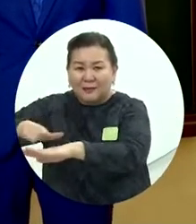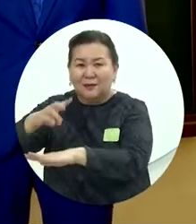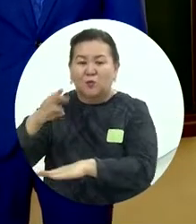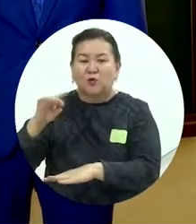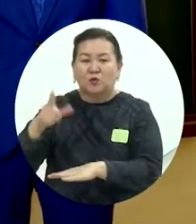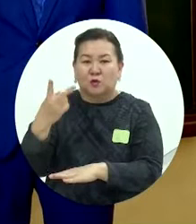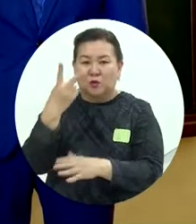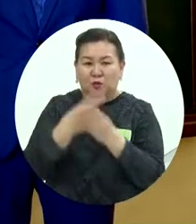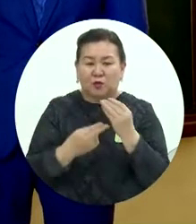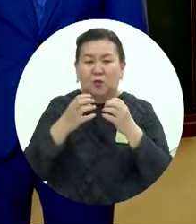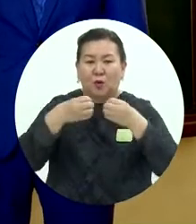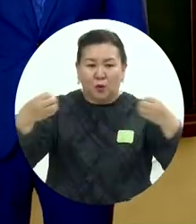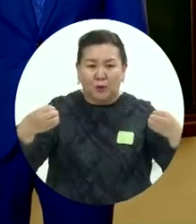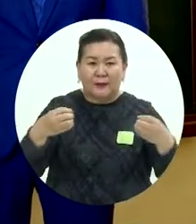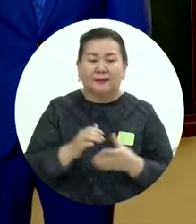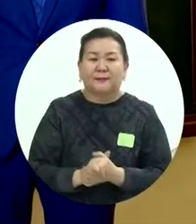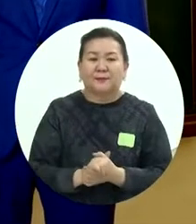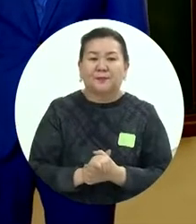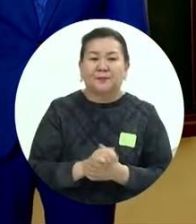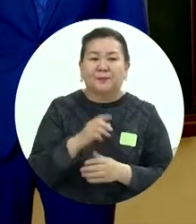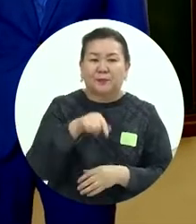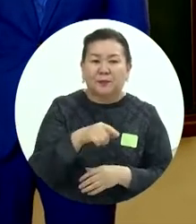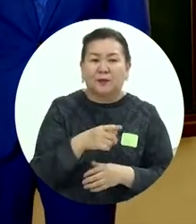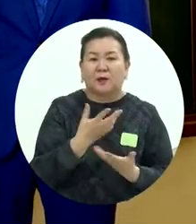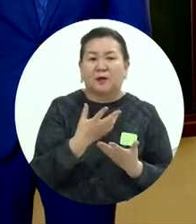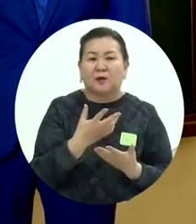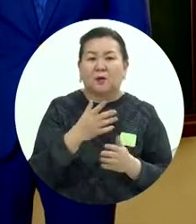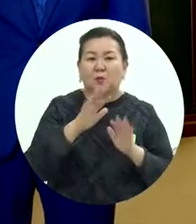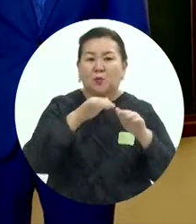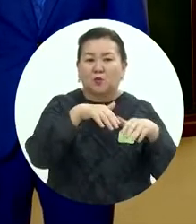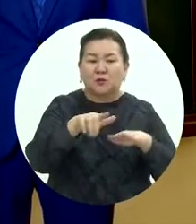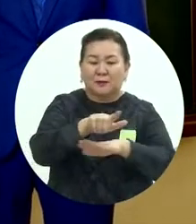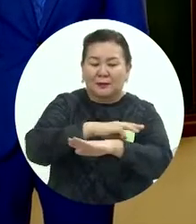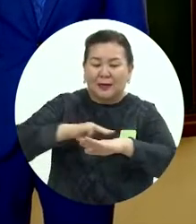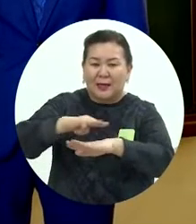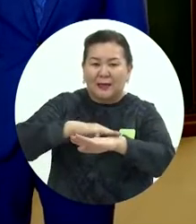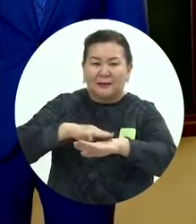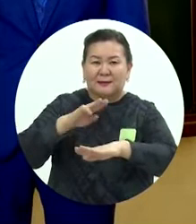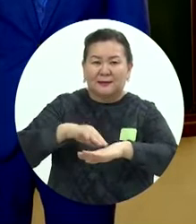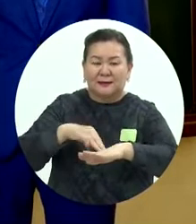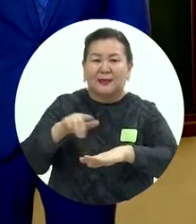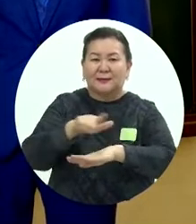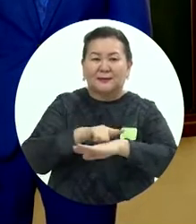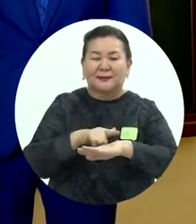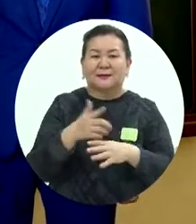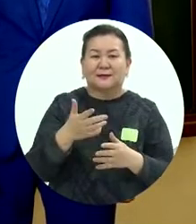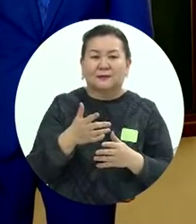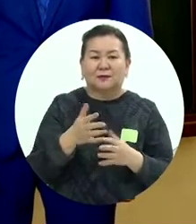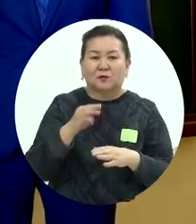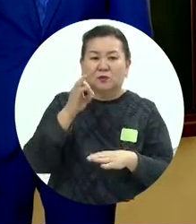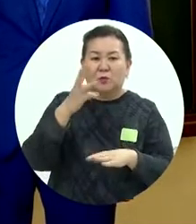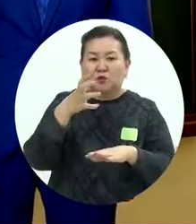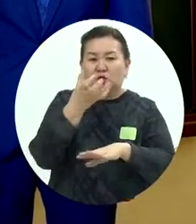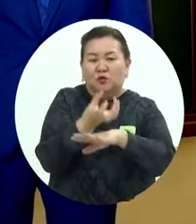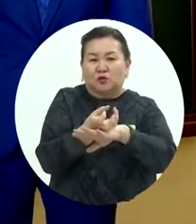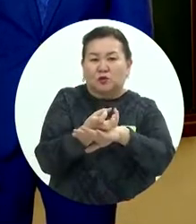За бүрхүүл мөслөгийн үндсэн массив нь, үндсэн масс нь Антарктидын их газар болон Гренландын аралд